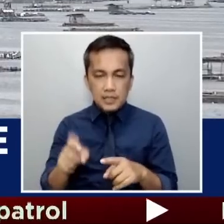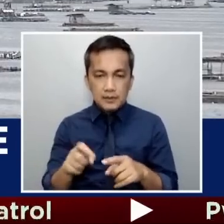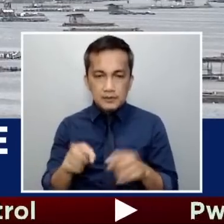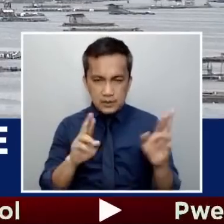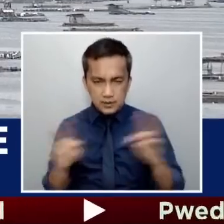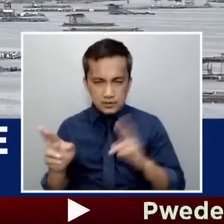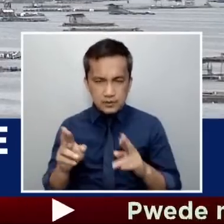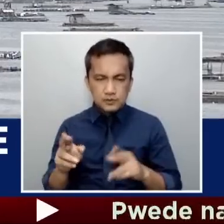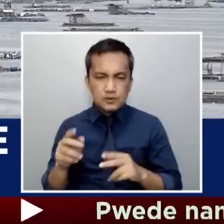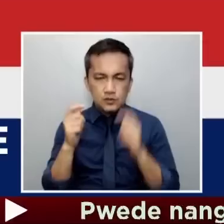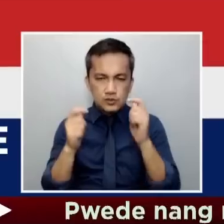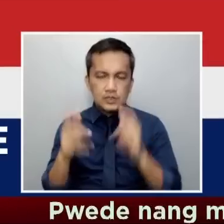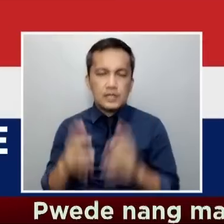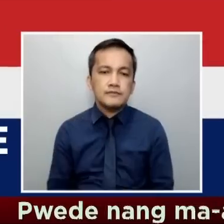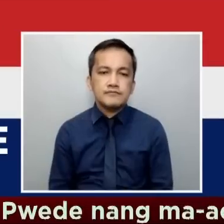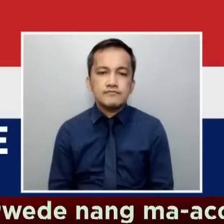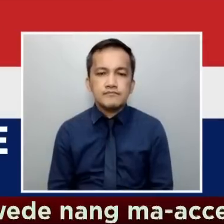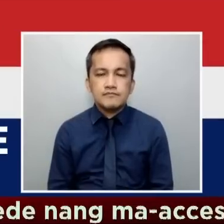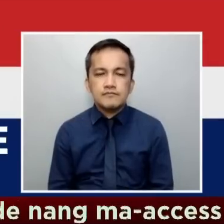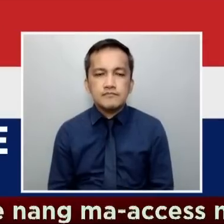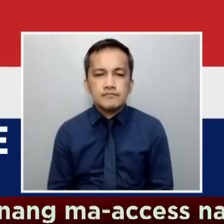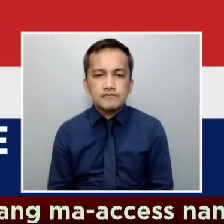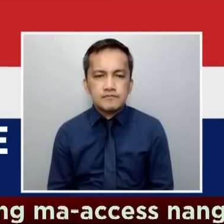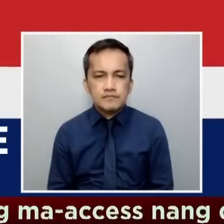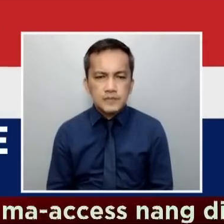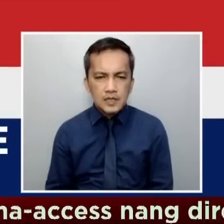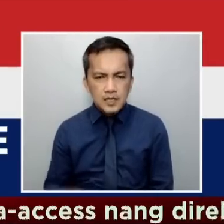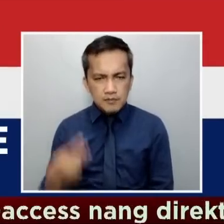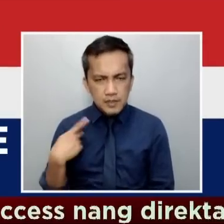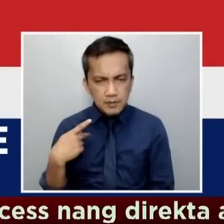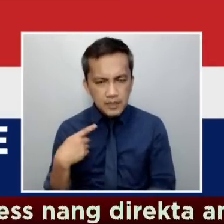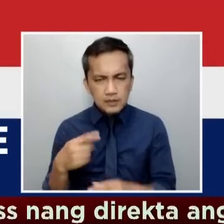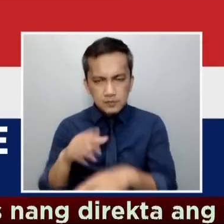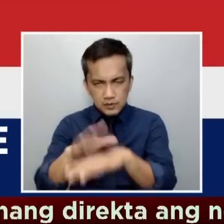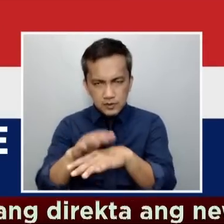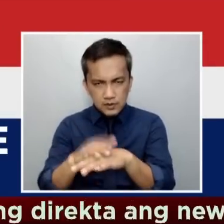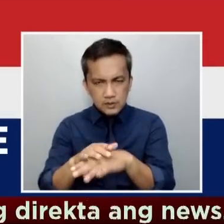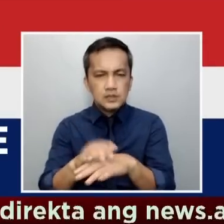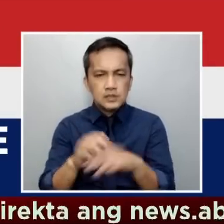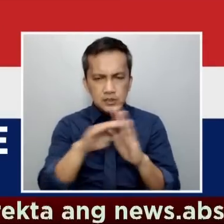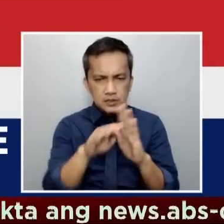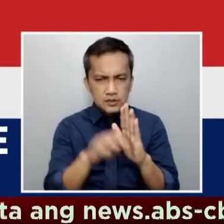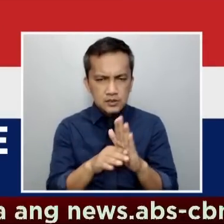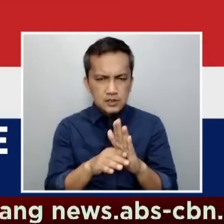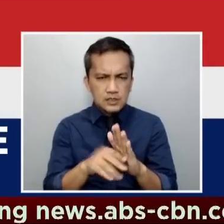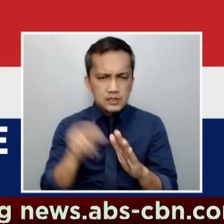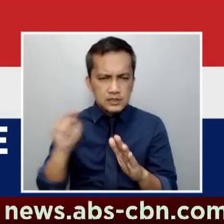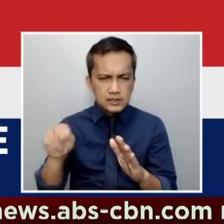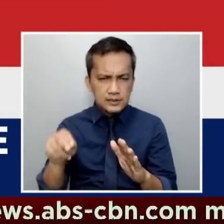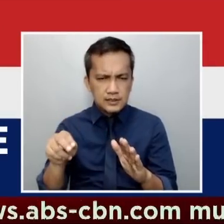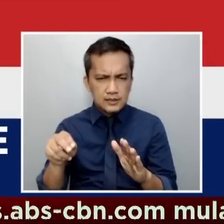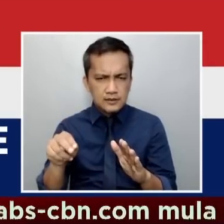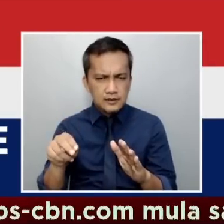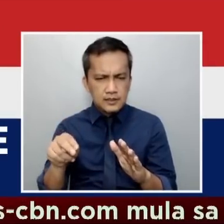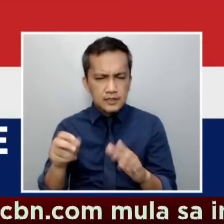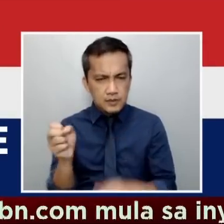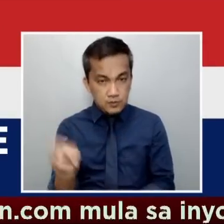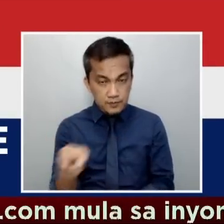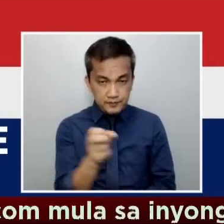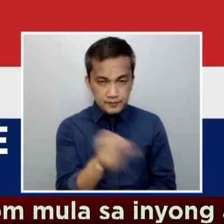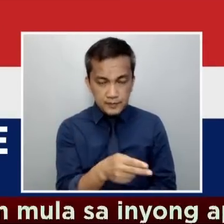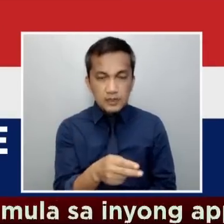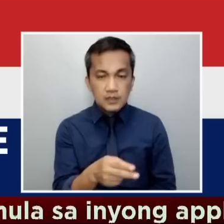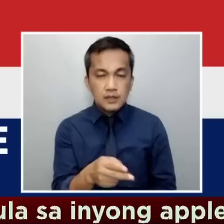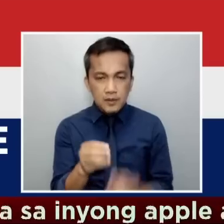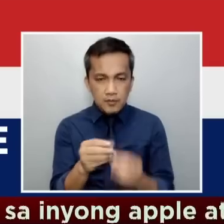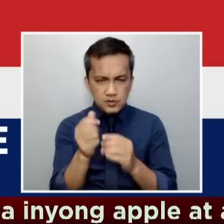mga turista. May mga precautionary measures po tayo na kailangang patupad lalong-lalo na po